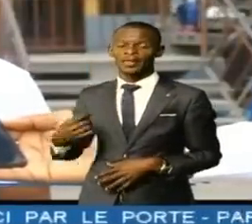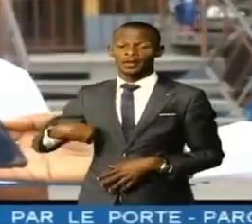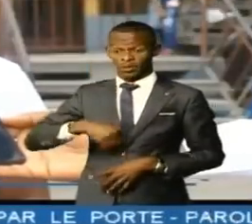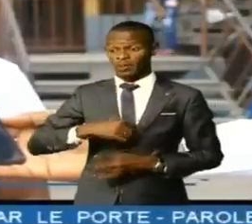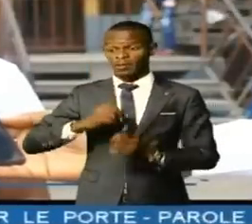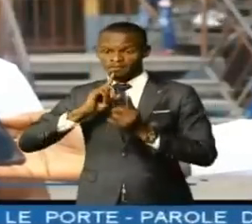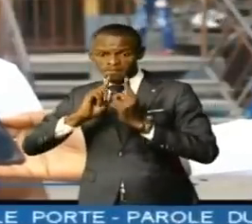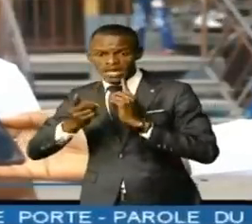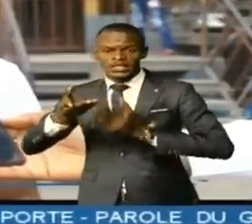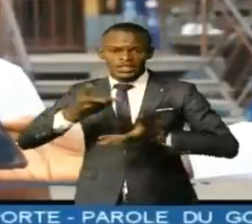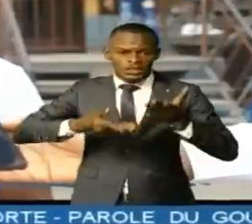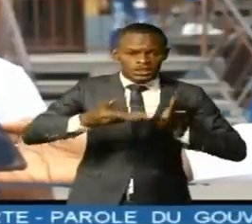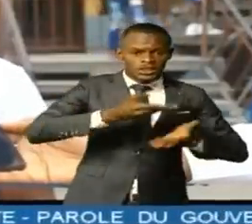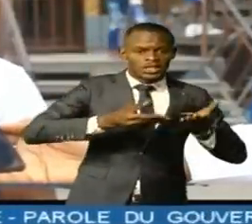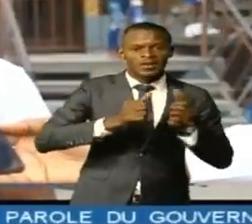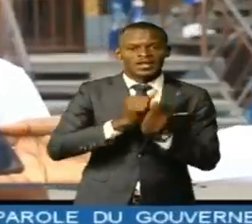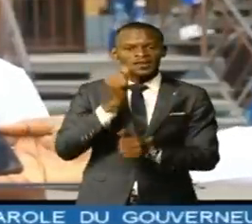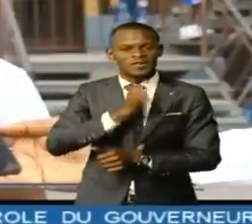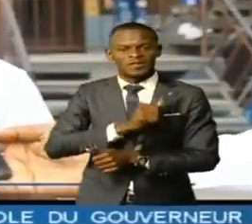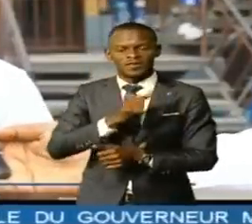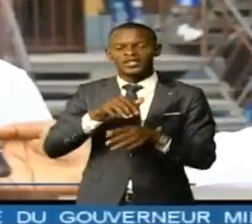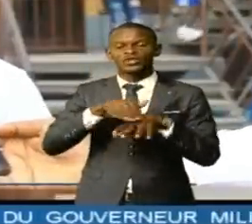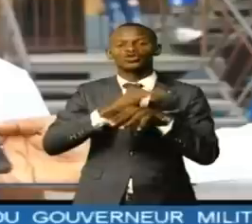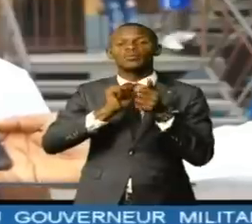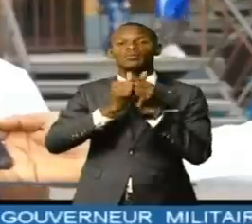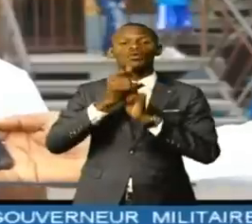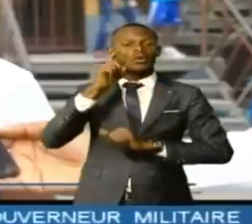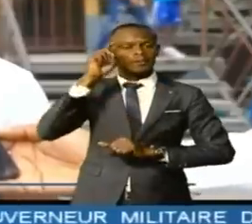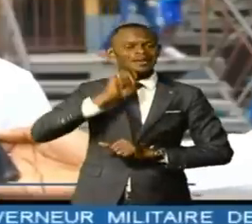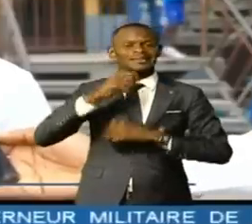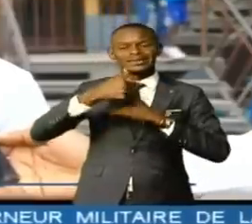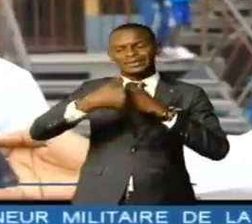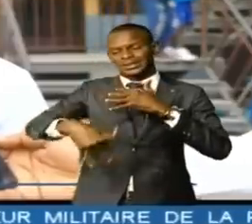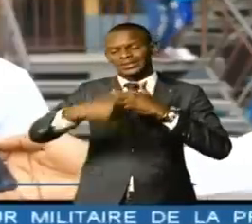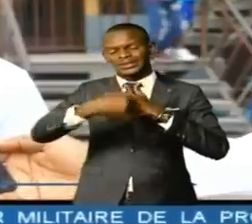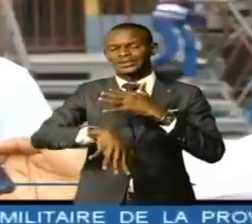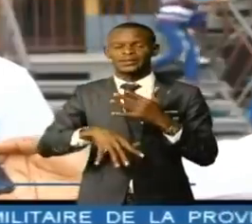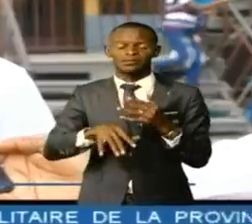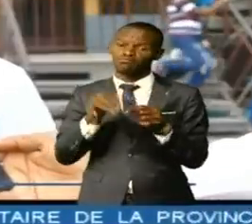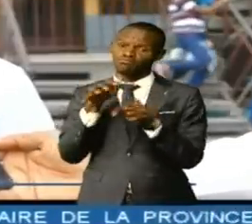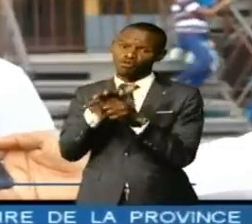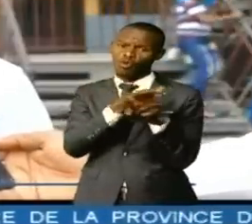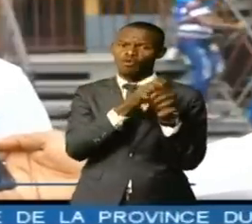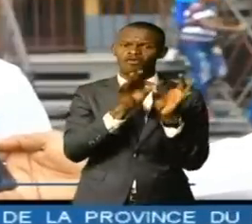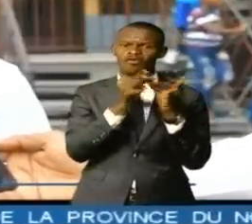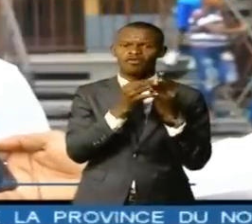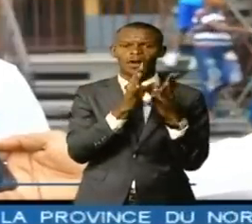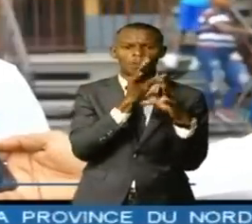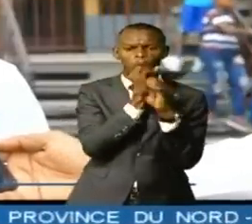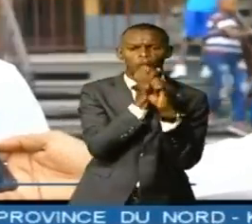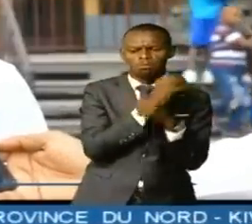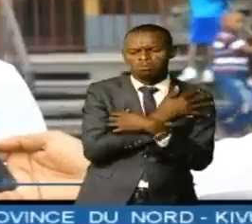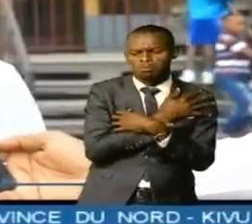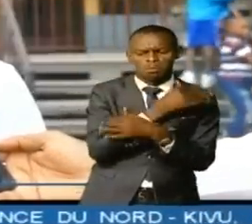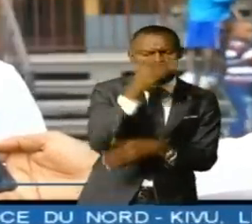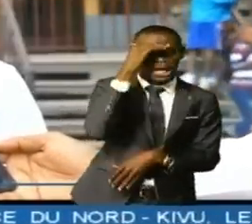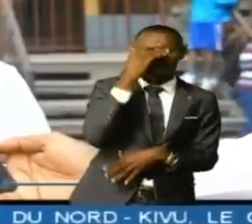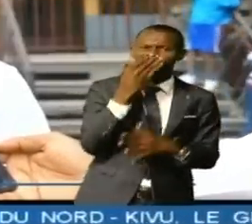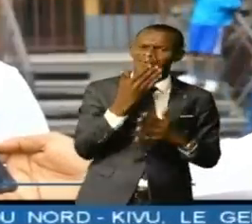sexualité, elle est entourée des mythes, d'un silence. On n'arrive même pas à en parler. Alors, cela entraîne des conséquences,